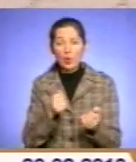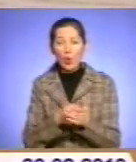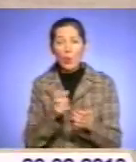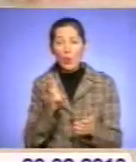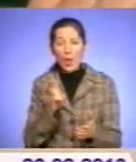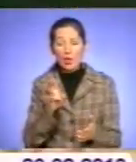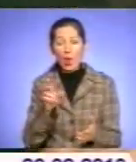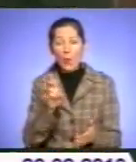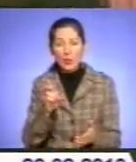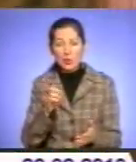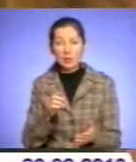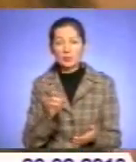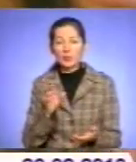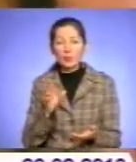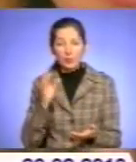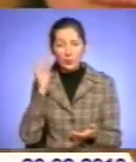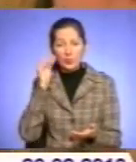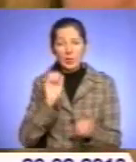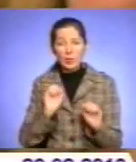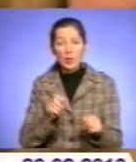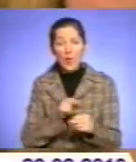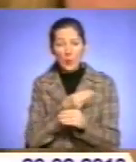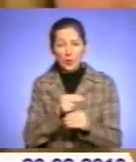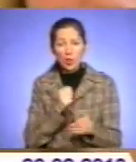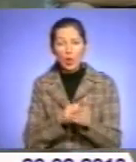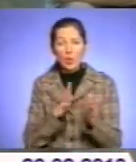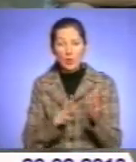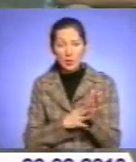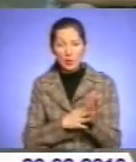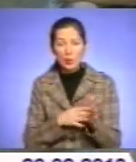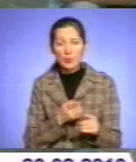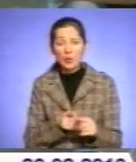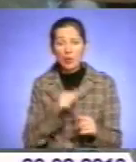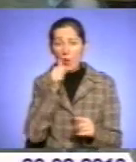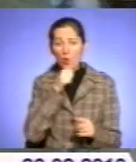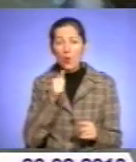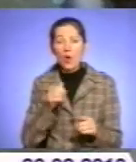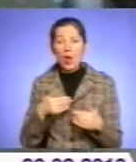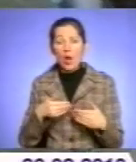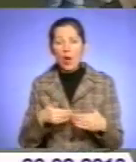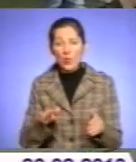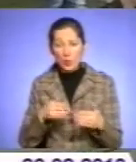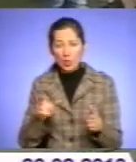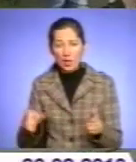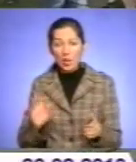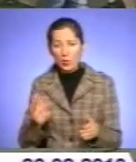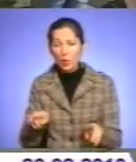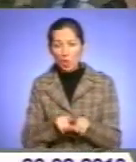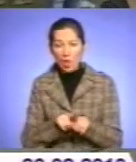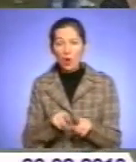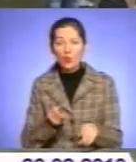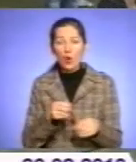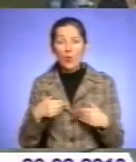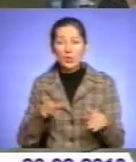буде виправляти до 19-го. У Міносвіти, кажуть, цьогорічні випускники проходитимуть таку ж процедуру, що і випускники